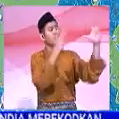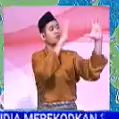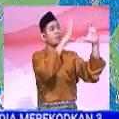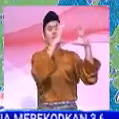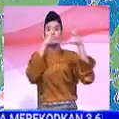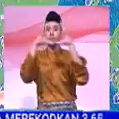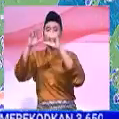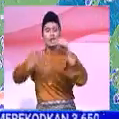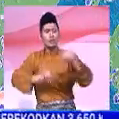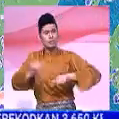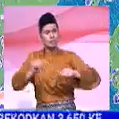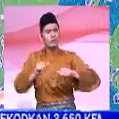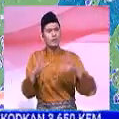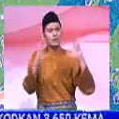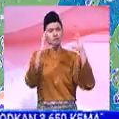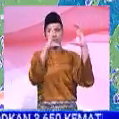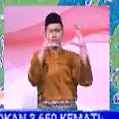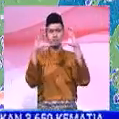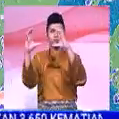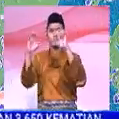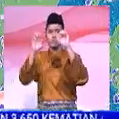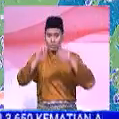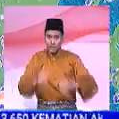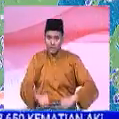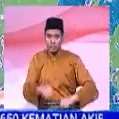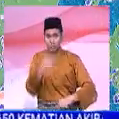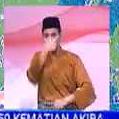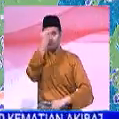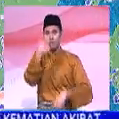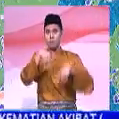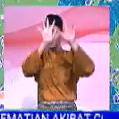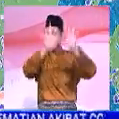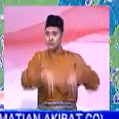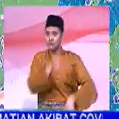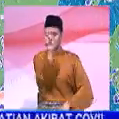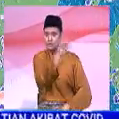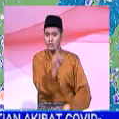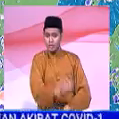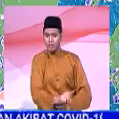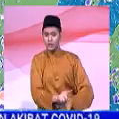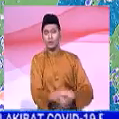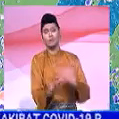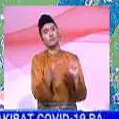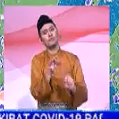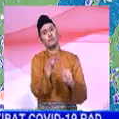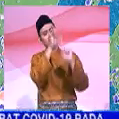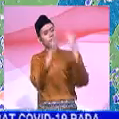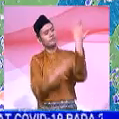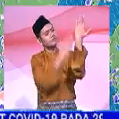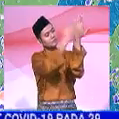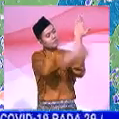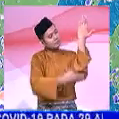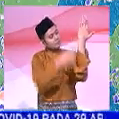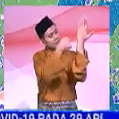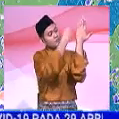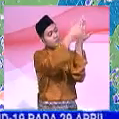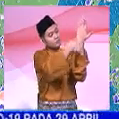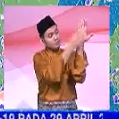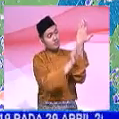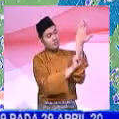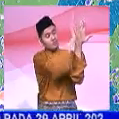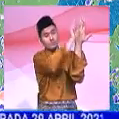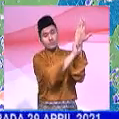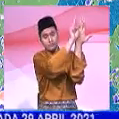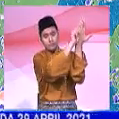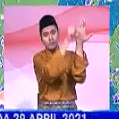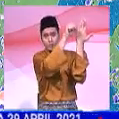aktif yang agak tebal boleh membawa hujan beserta ribut petir terutamanya melibatkan negeri-negeri di utara semenanjung dan juga melibatkan sedikit